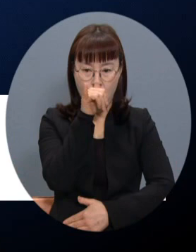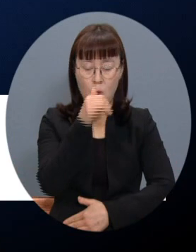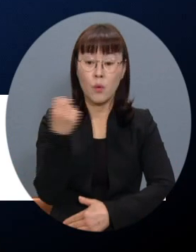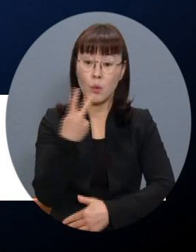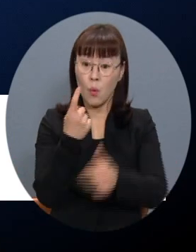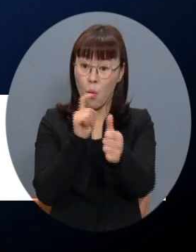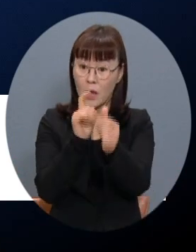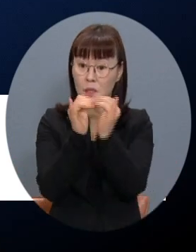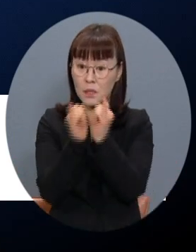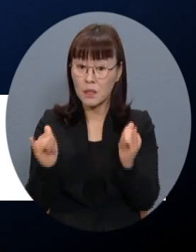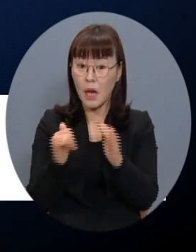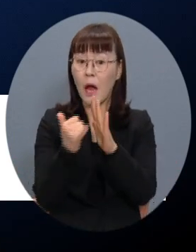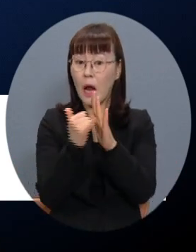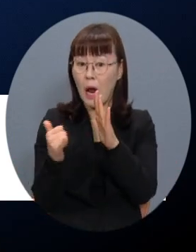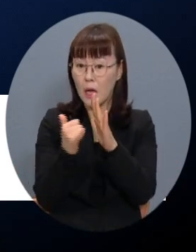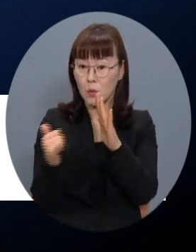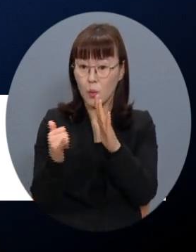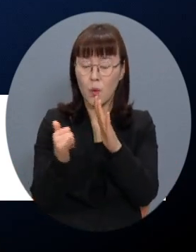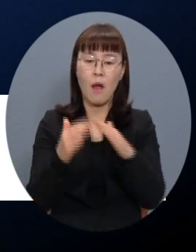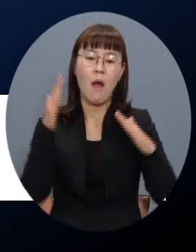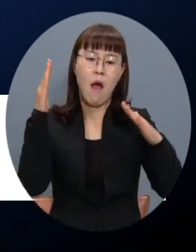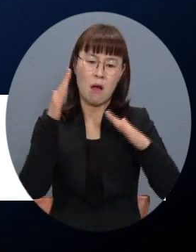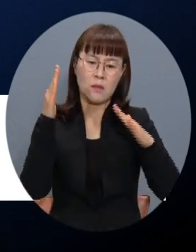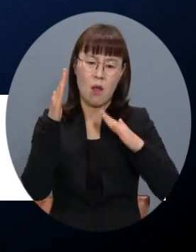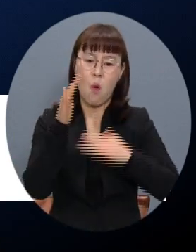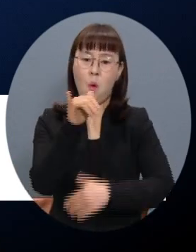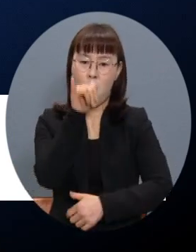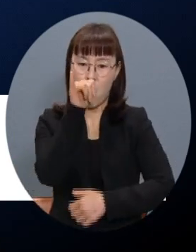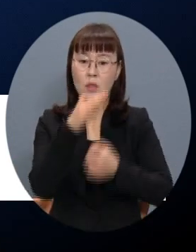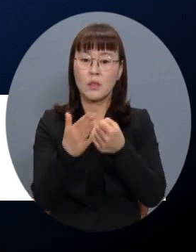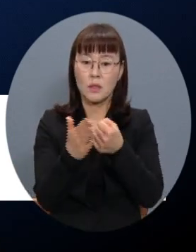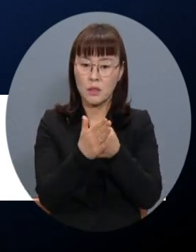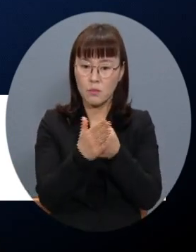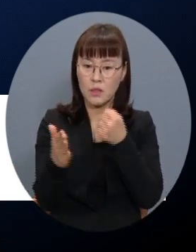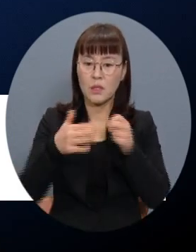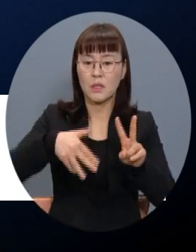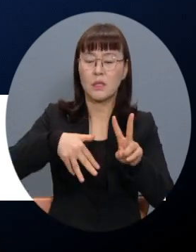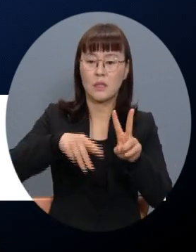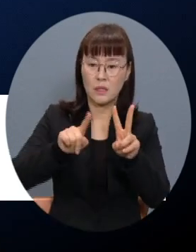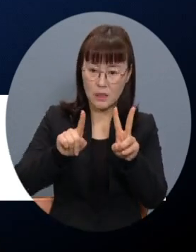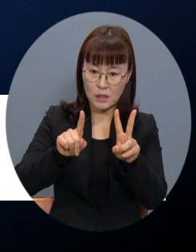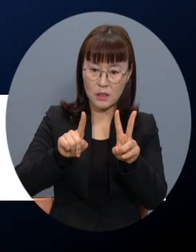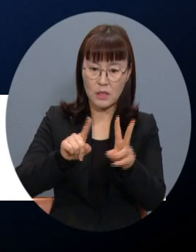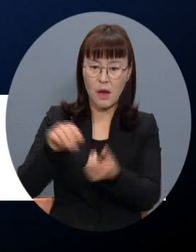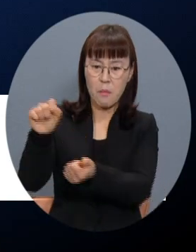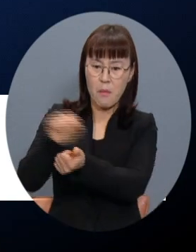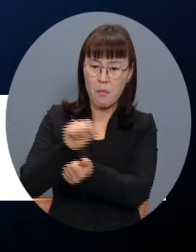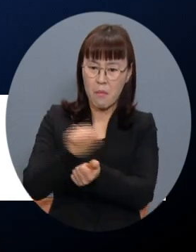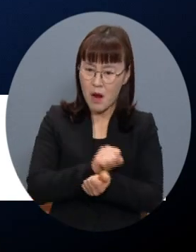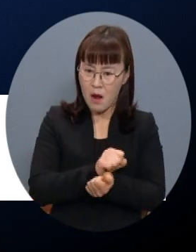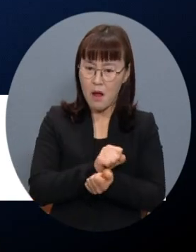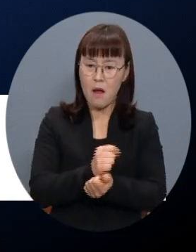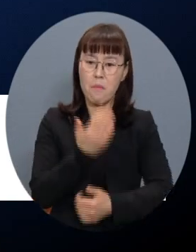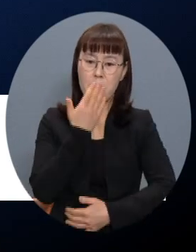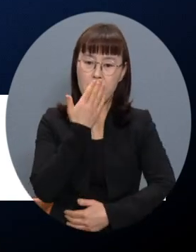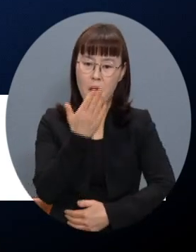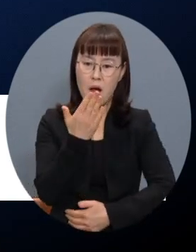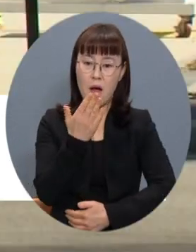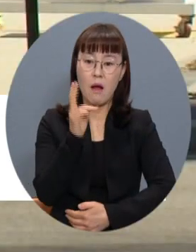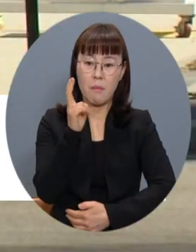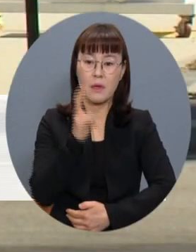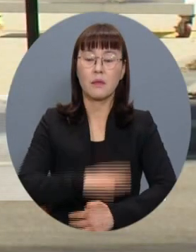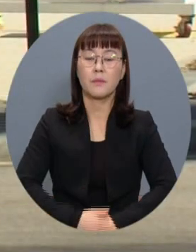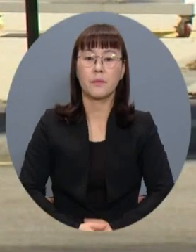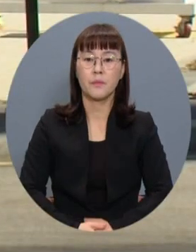계시거나 이 가족들 중에 학생들이 또 있기 때문에 또 이들로 인한 또 2차적인 감염의 가능성도 배제할 수